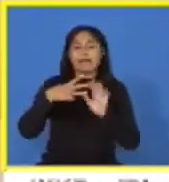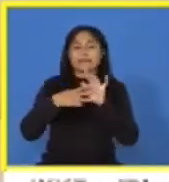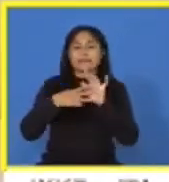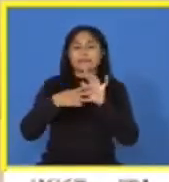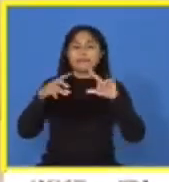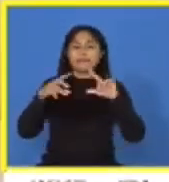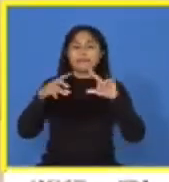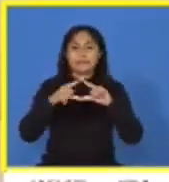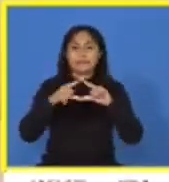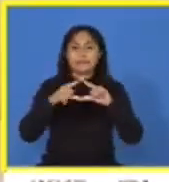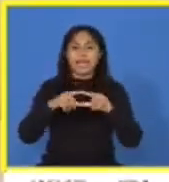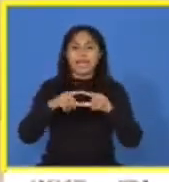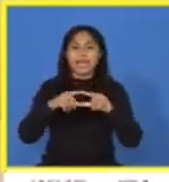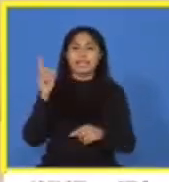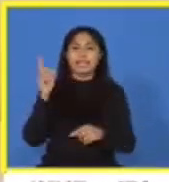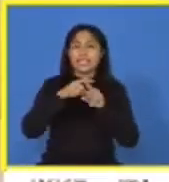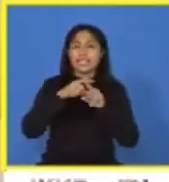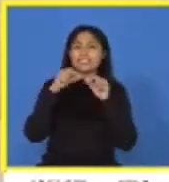Halo.